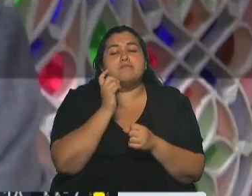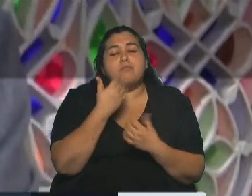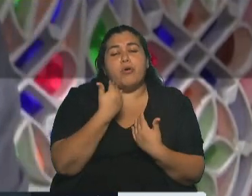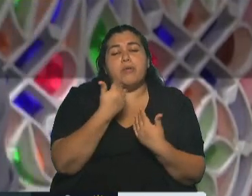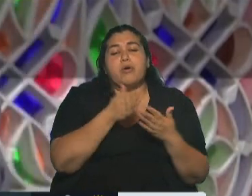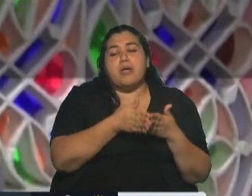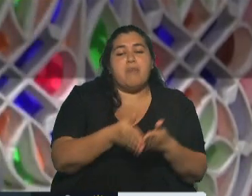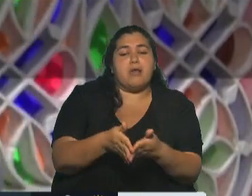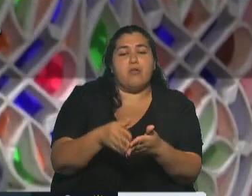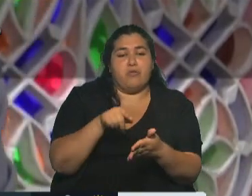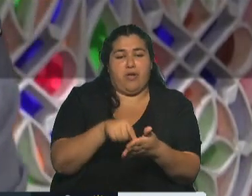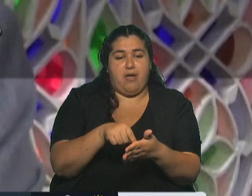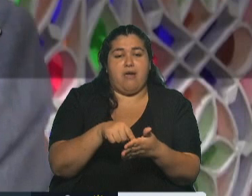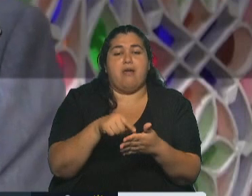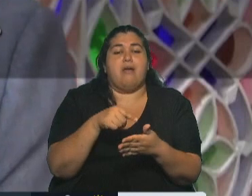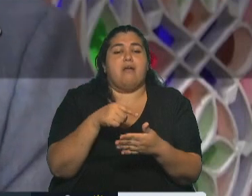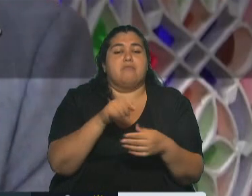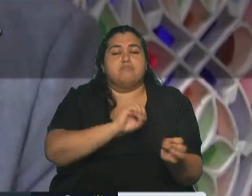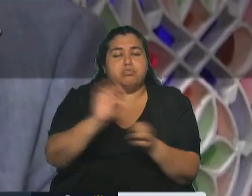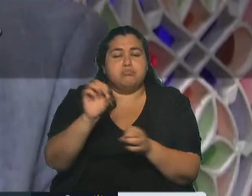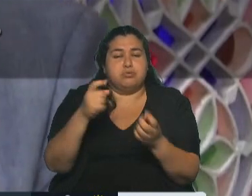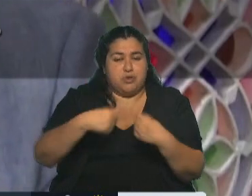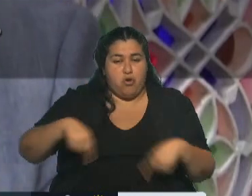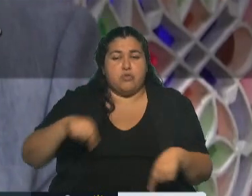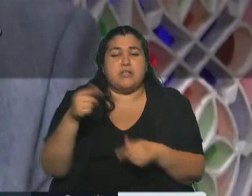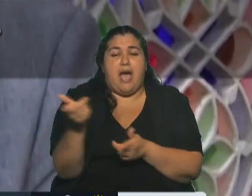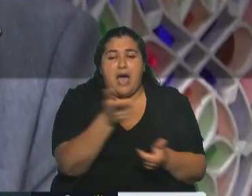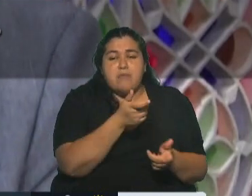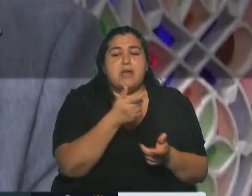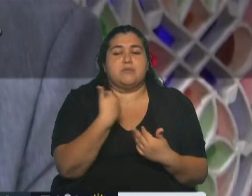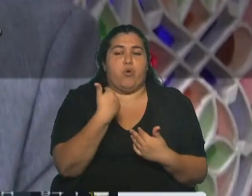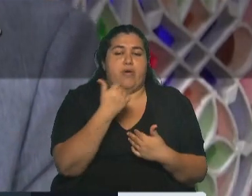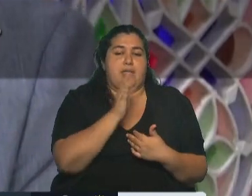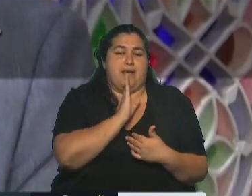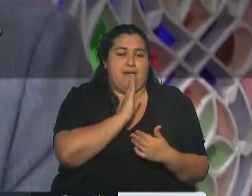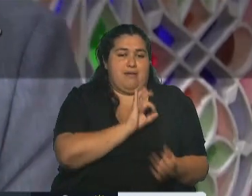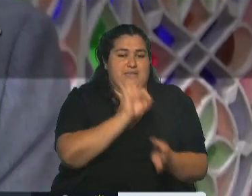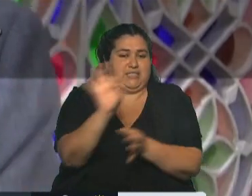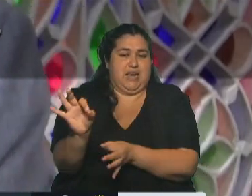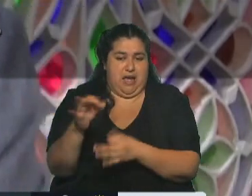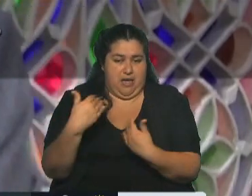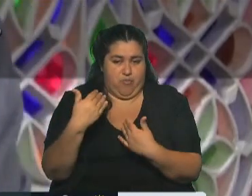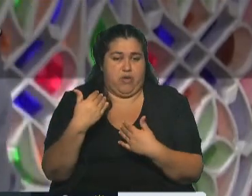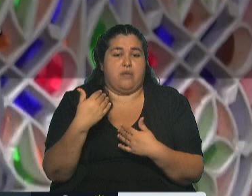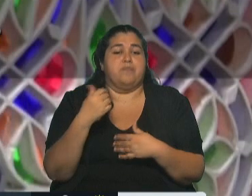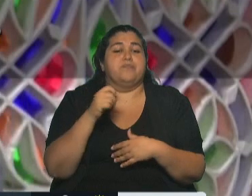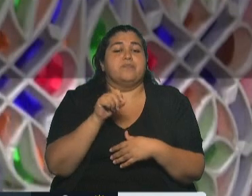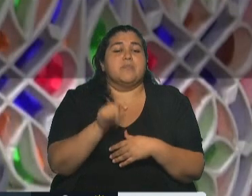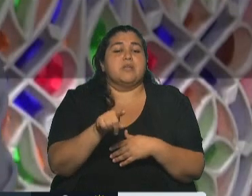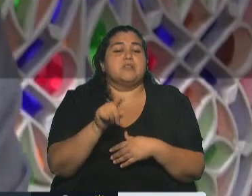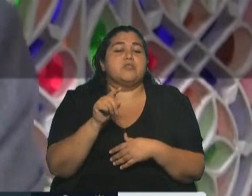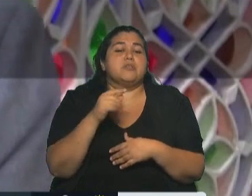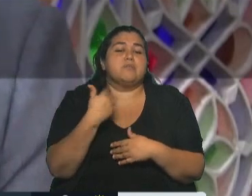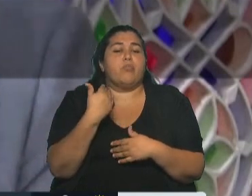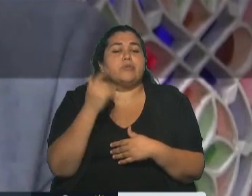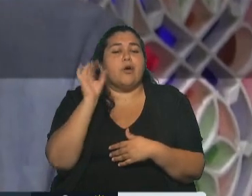السفن الإسرائيلية والسفن التي تحمل البضائع والأسلحة لإسرائيل. هذا هو موقف ديني قومي